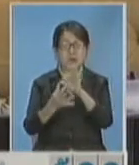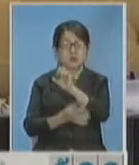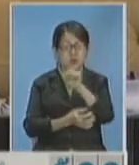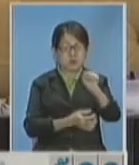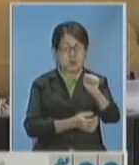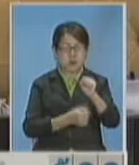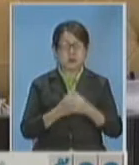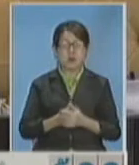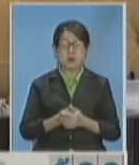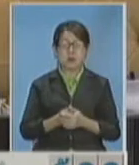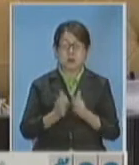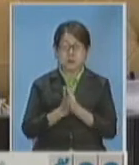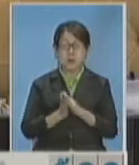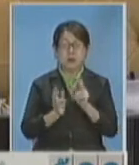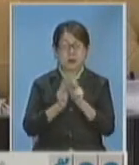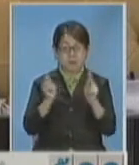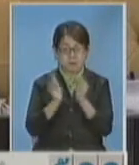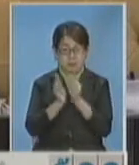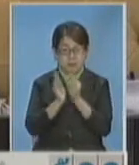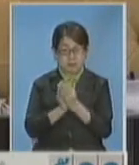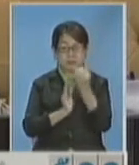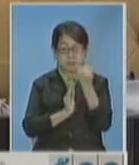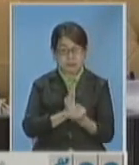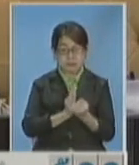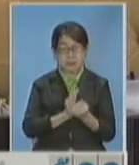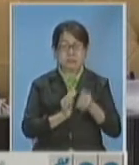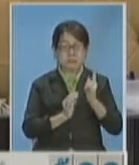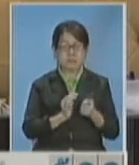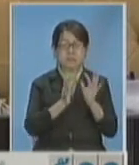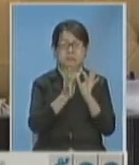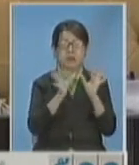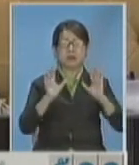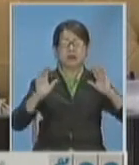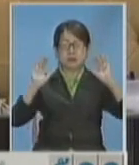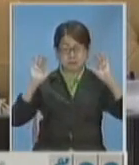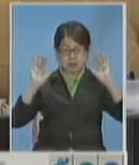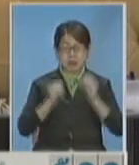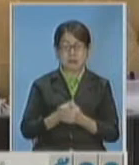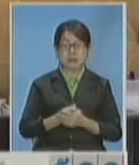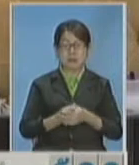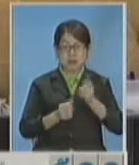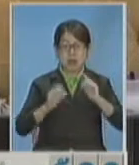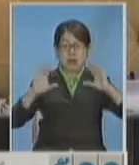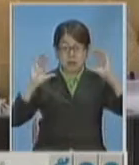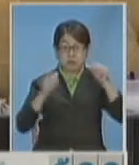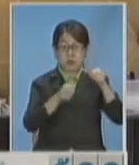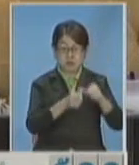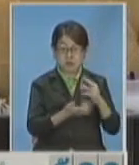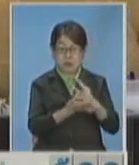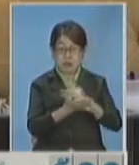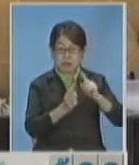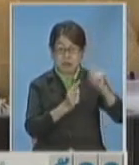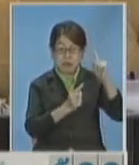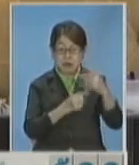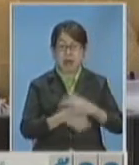แล้วก็รวมทั้งกรรมาธิการเสียงข้างน้อยไม่ได้เกี่ยวกับรัฐบาลนะครับซึ่งรัฐบาลเนี่ยในวาระที่1ในฐานะเจ้า